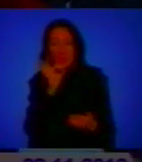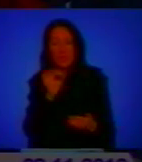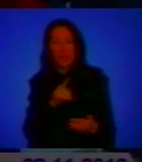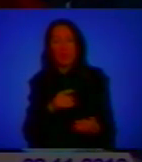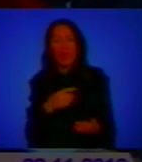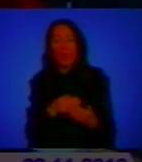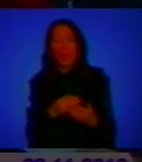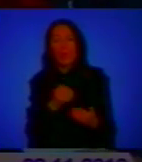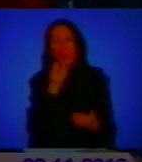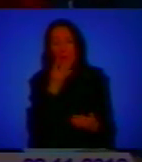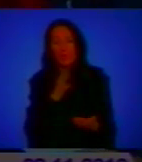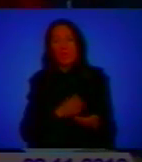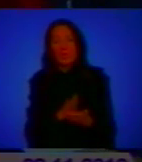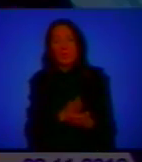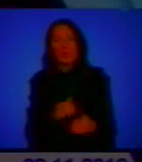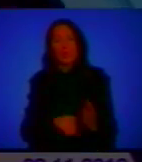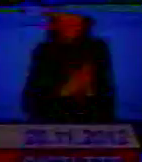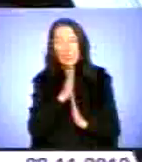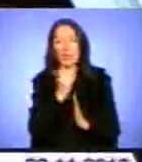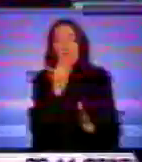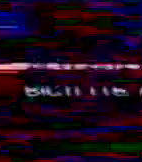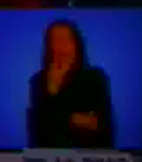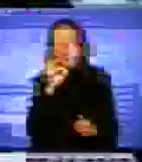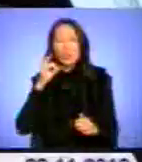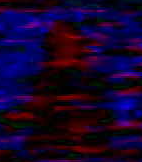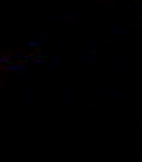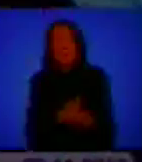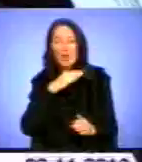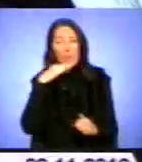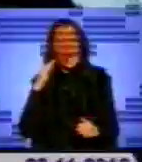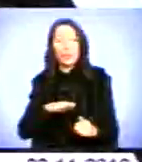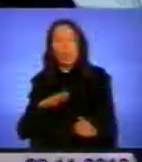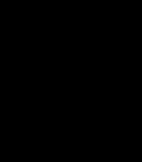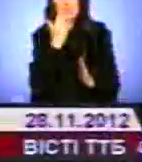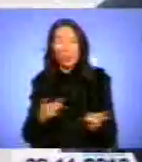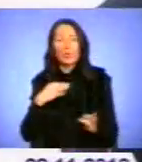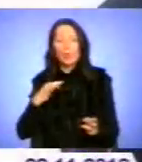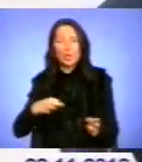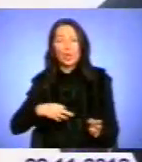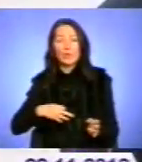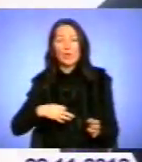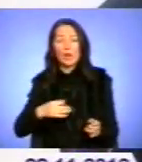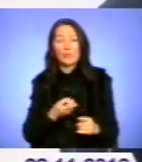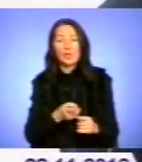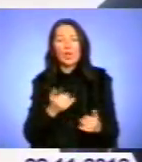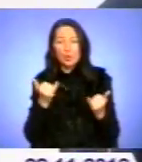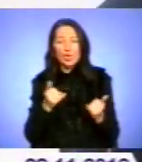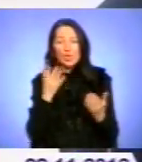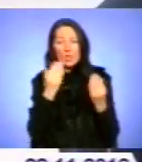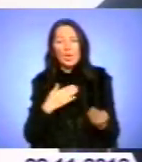тенденції зростання національного усиновлення, чимало дітей все-таки потребують усиновлення. Станом на сьогоднішній день ми їх маємо